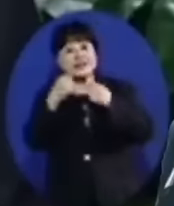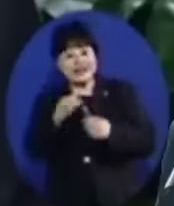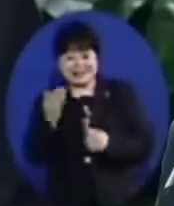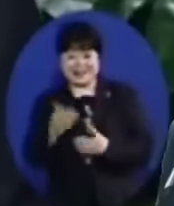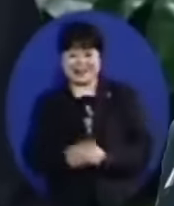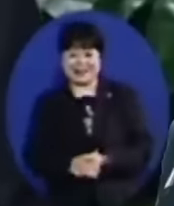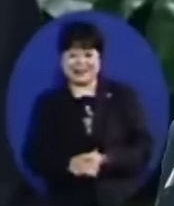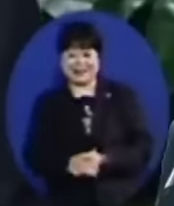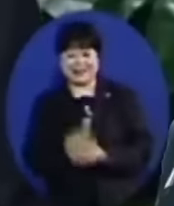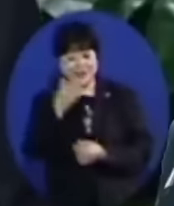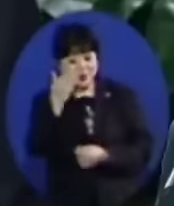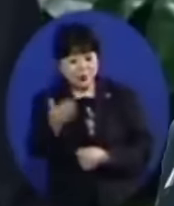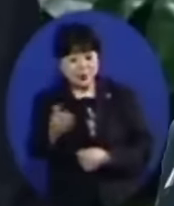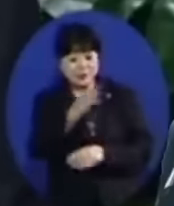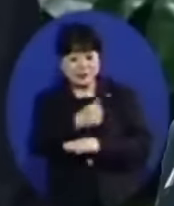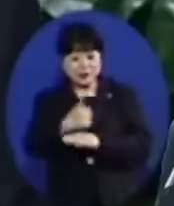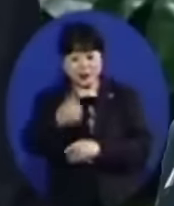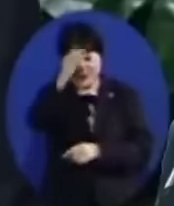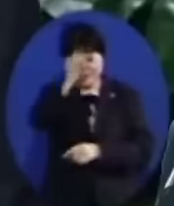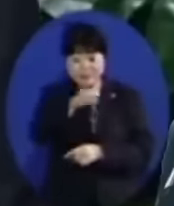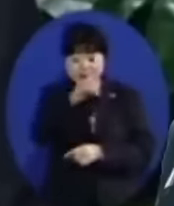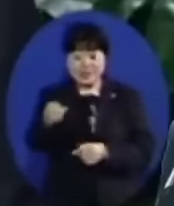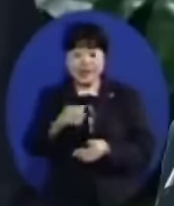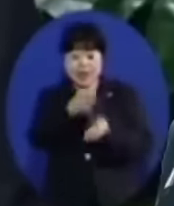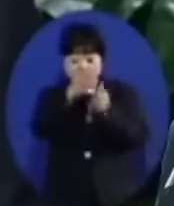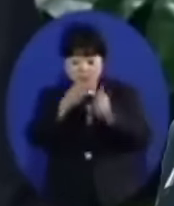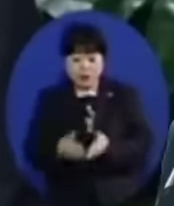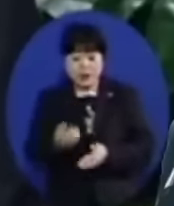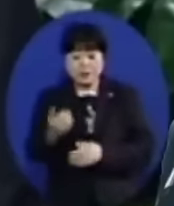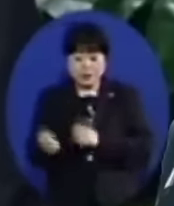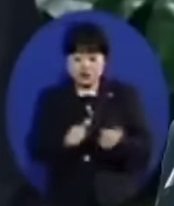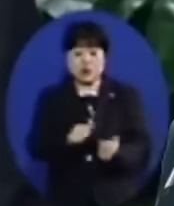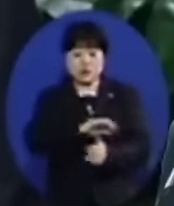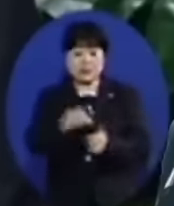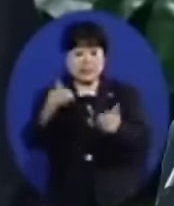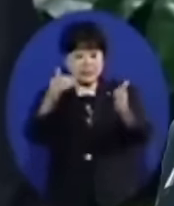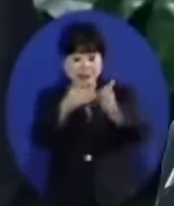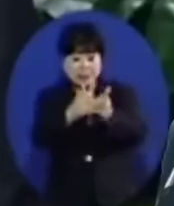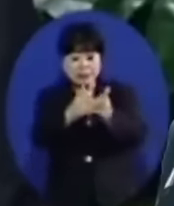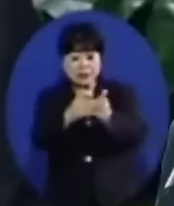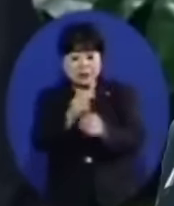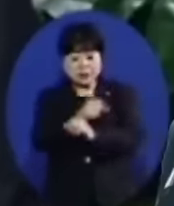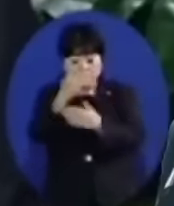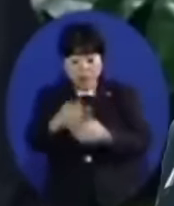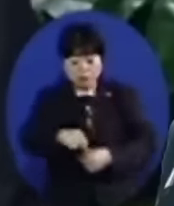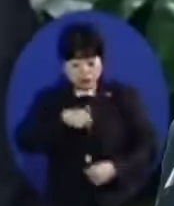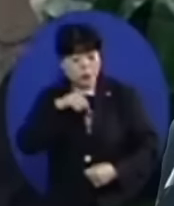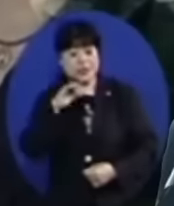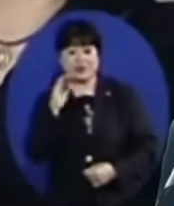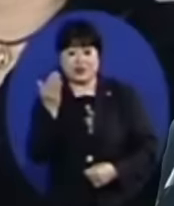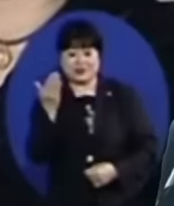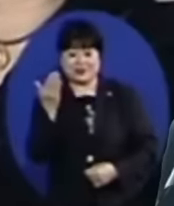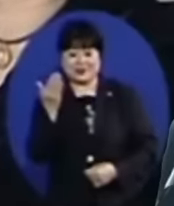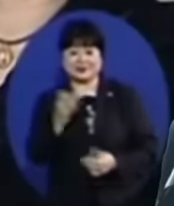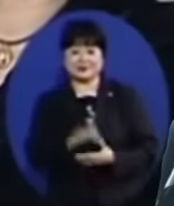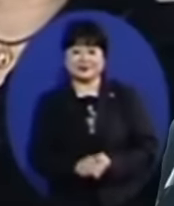것입니다. 여러분은 그리스도 십자가를 통하여 이미 죽고 장사장에만 되어 용서받고 의로운 사람이 되는